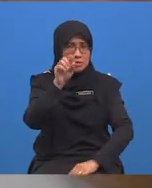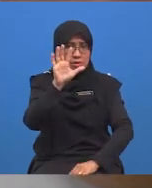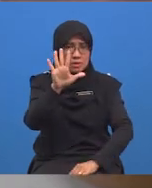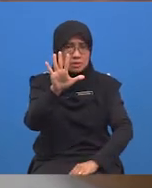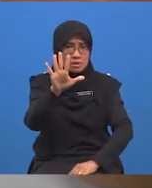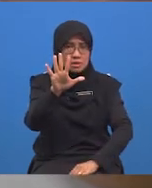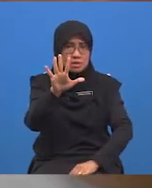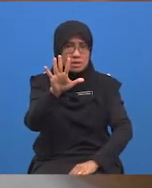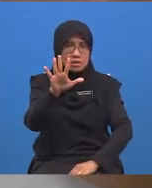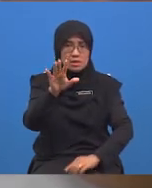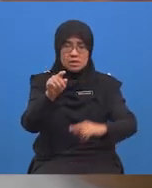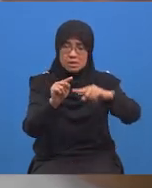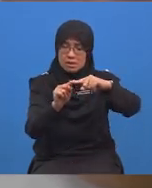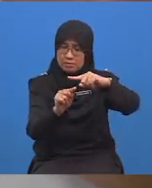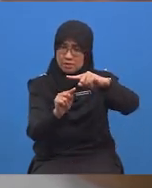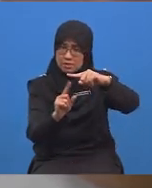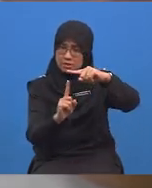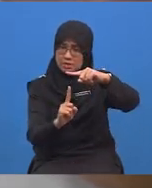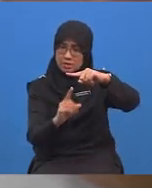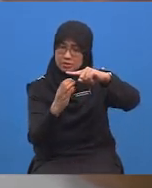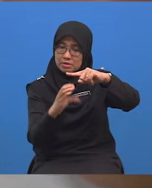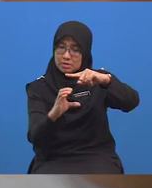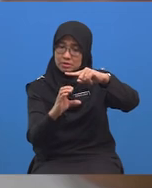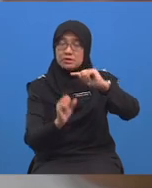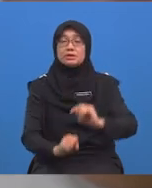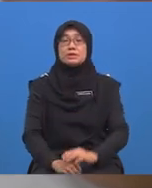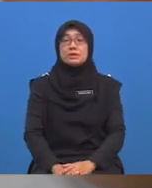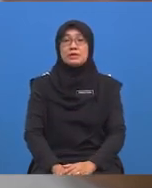nilai tempat per 100.